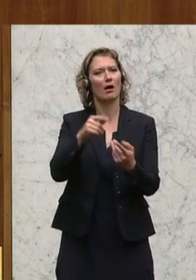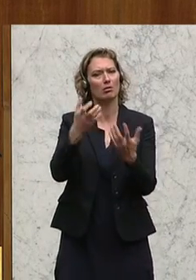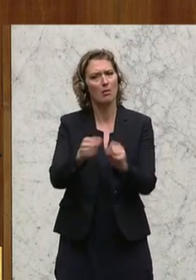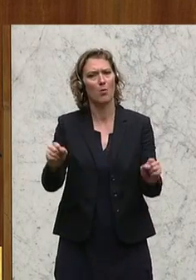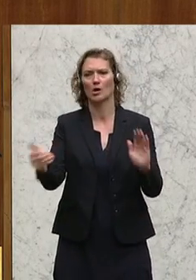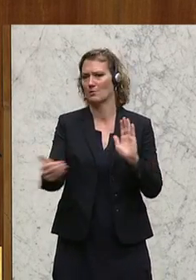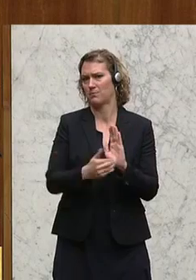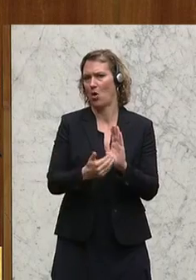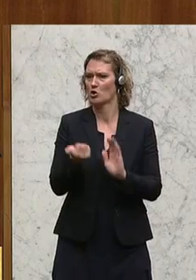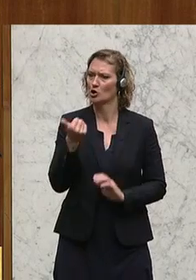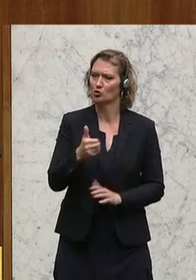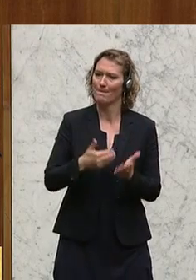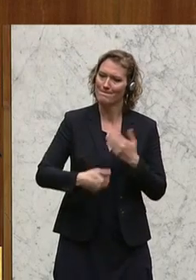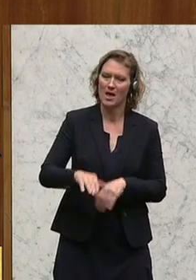Demokratie,